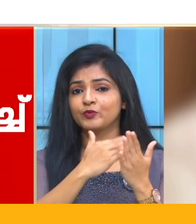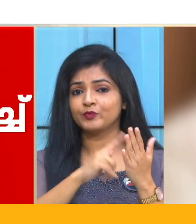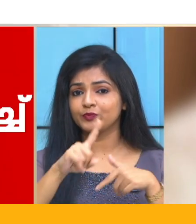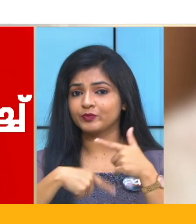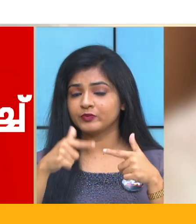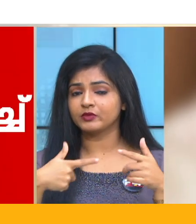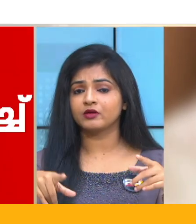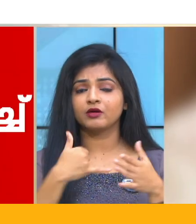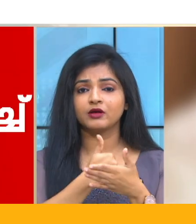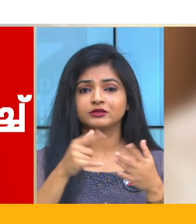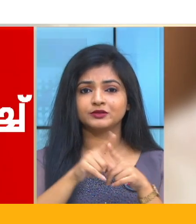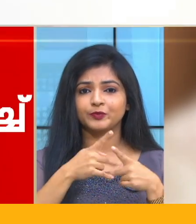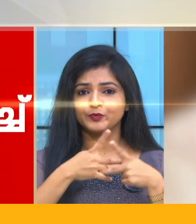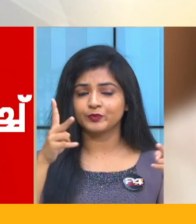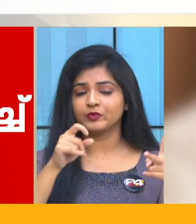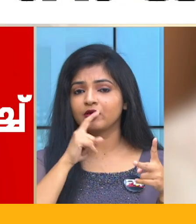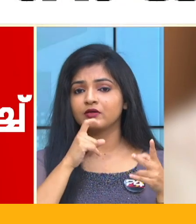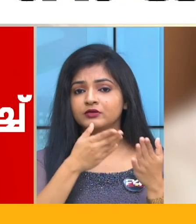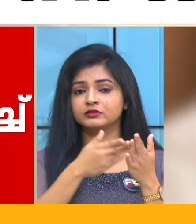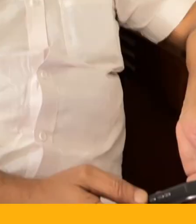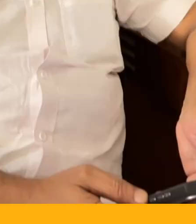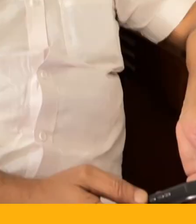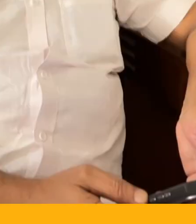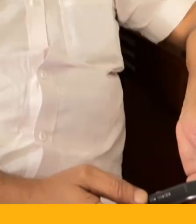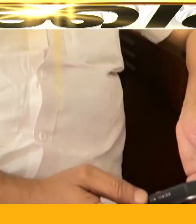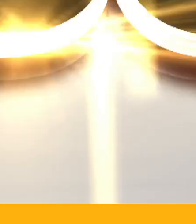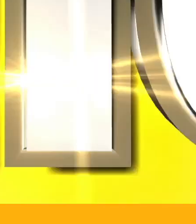ബഹുമാന്യരായ ജനസമൂഹം മനസ്സിലാക്കണമെന്ന് വിനീതമായി അഭ്യർത്ഥിക്കുകയാണ്.